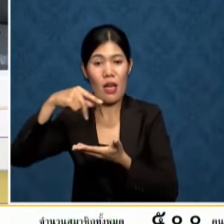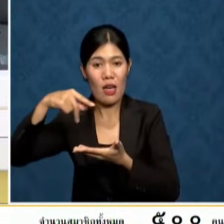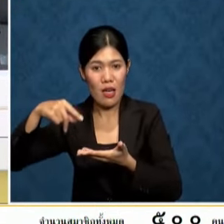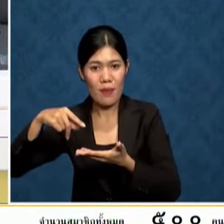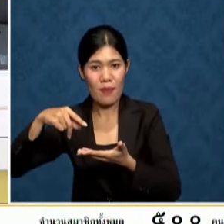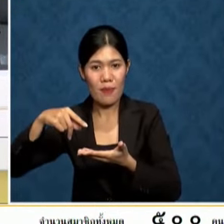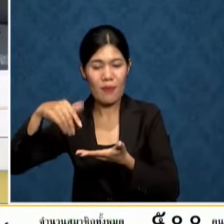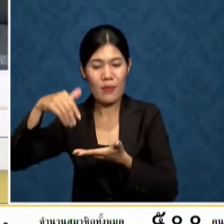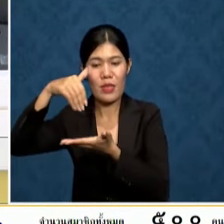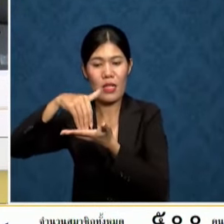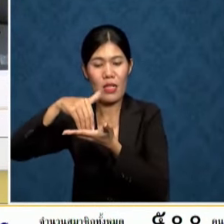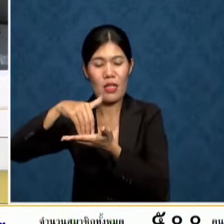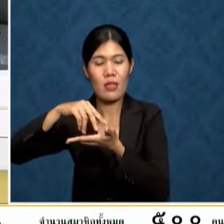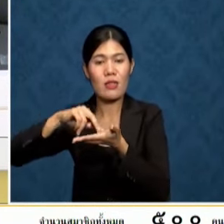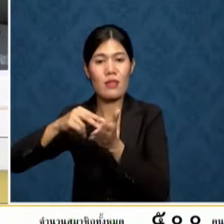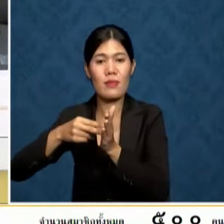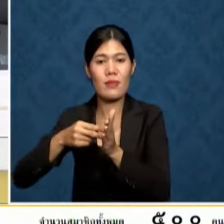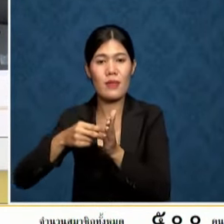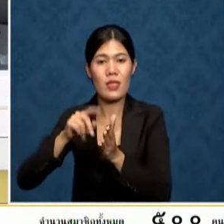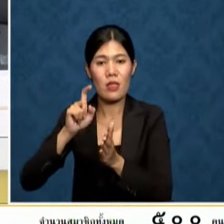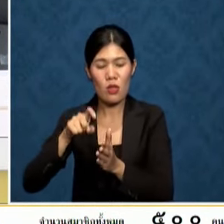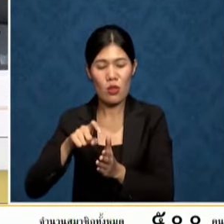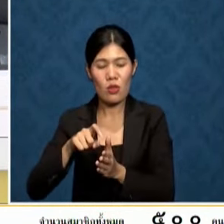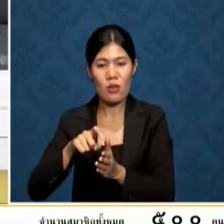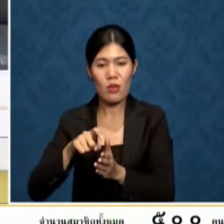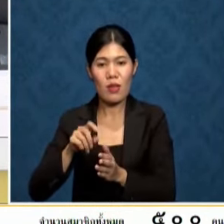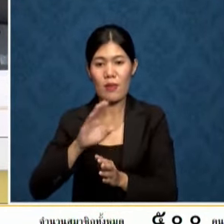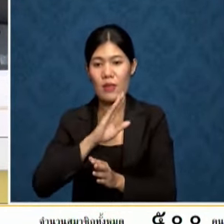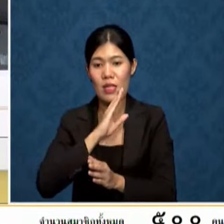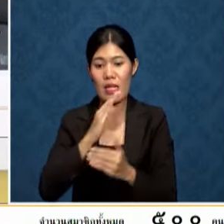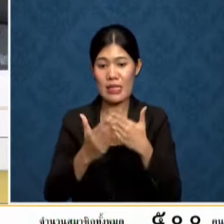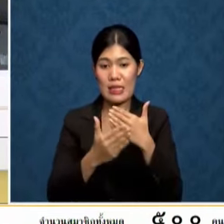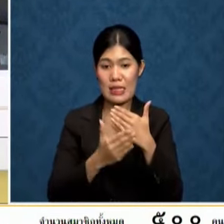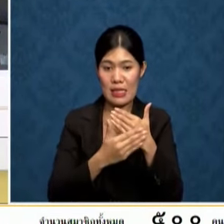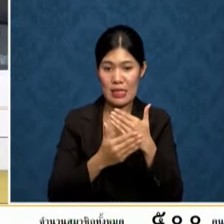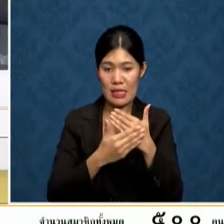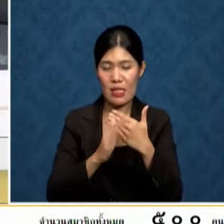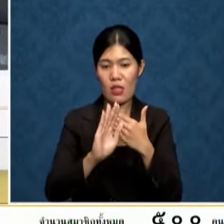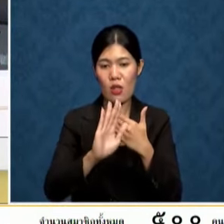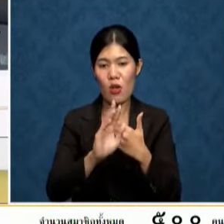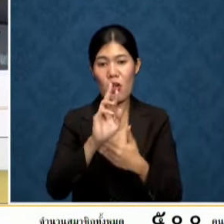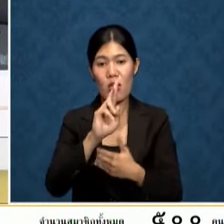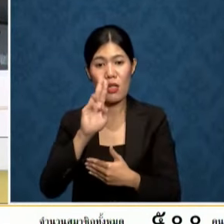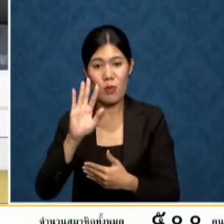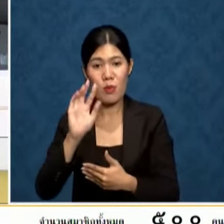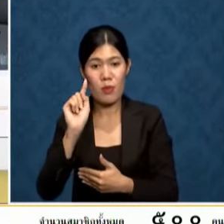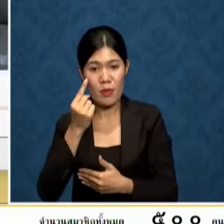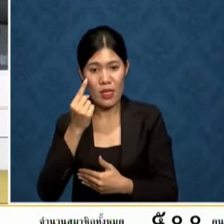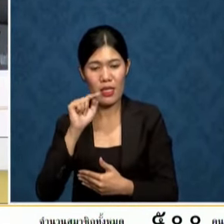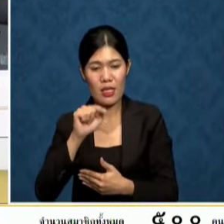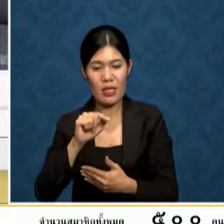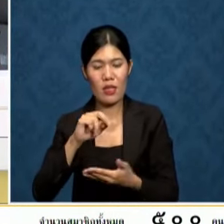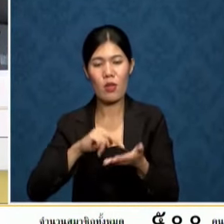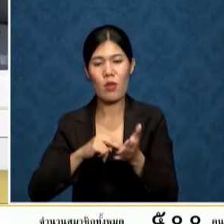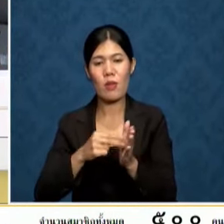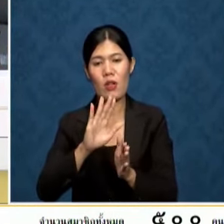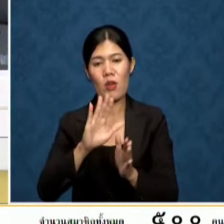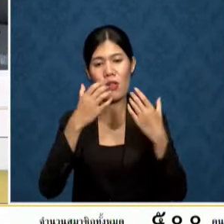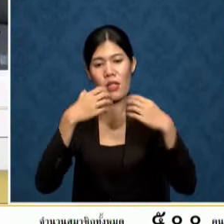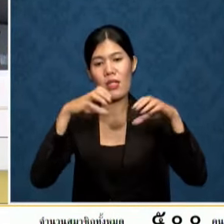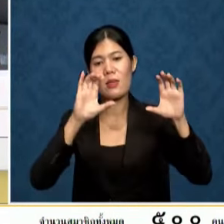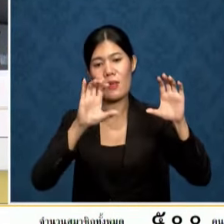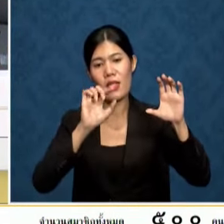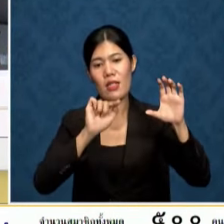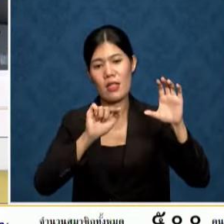ที่จะยืนยันได้ว่าอะไรก็ตามที่แจ้งเตือนแจ้งผ่านระบบใหม่ของเรานี้นี่คือระบบของรัฐที่